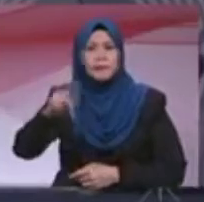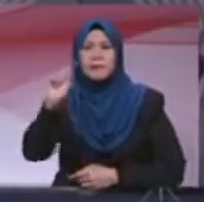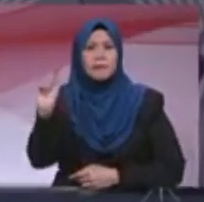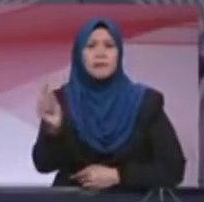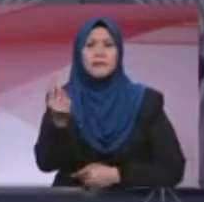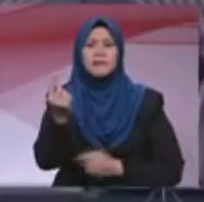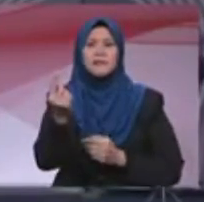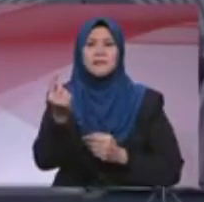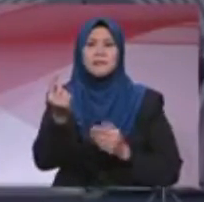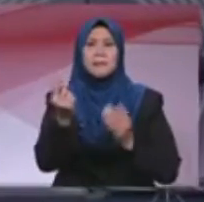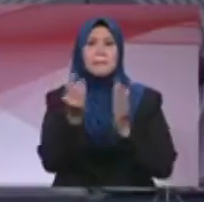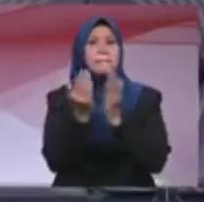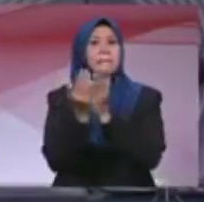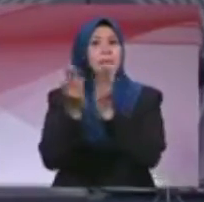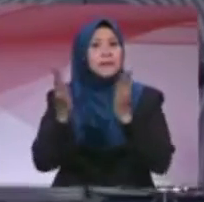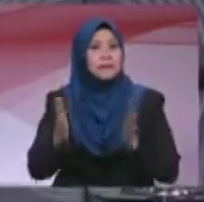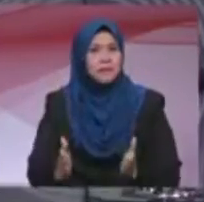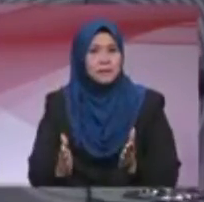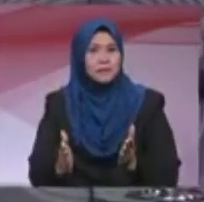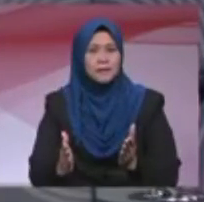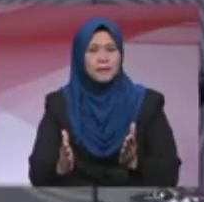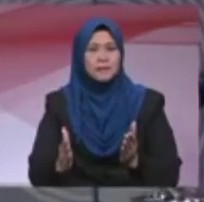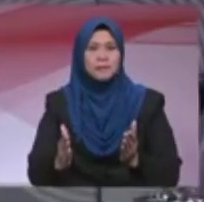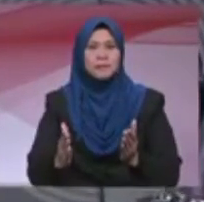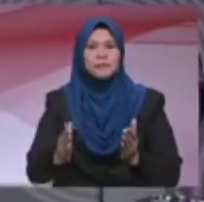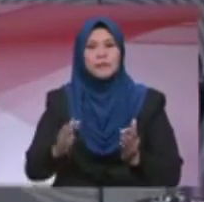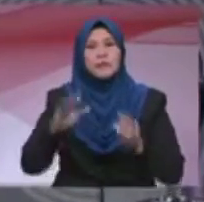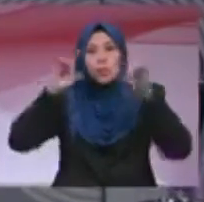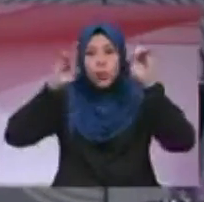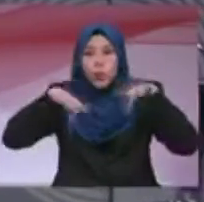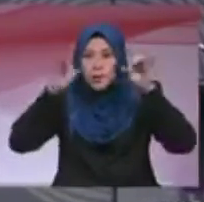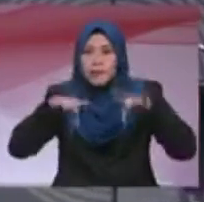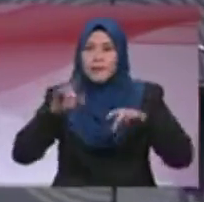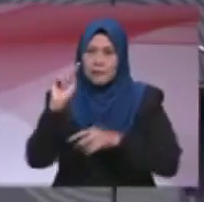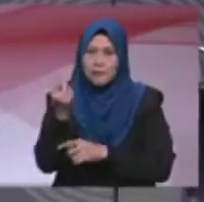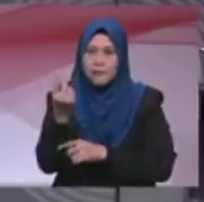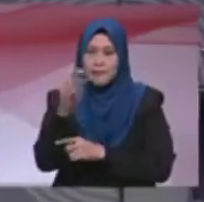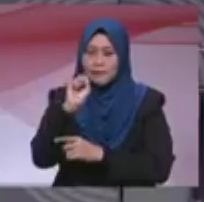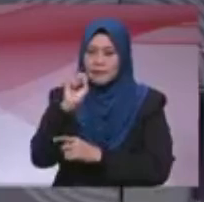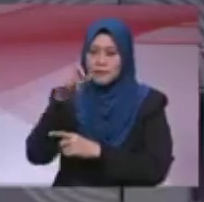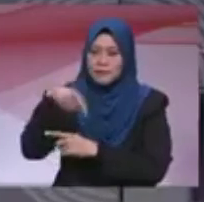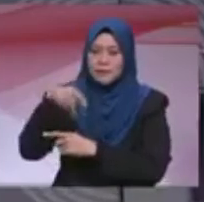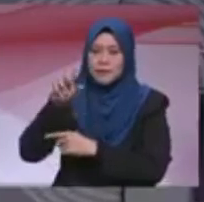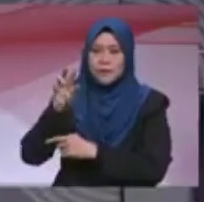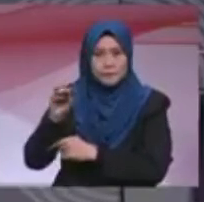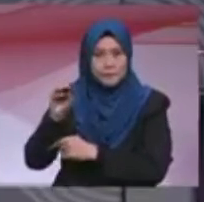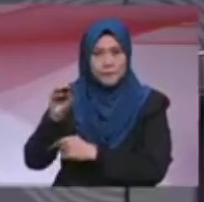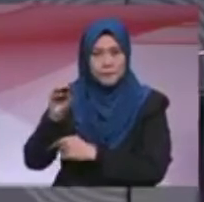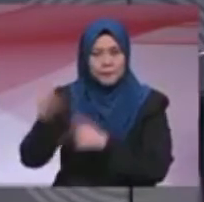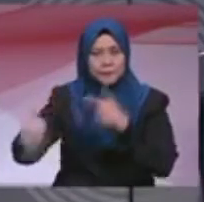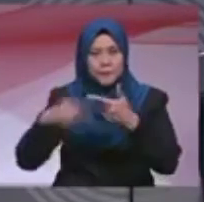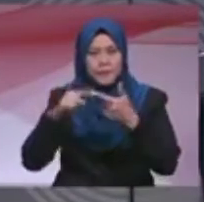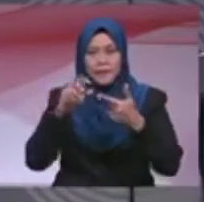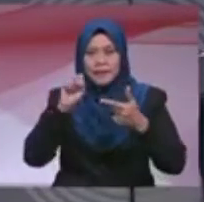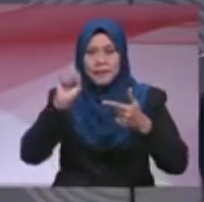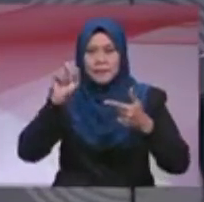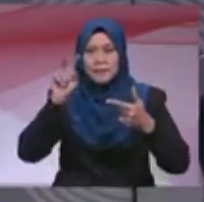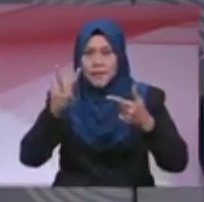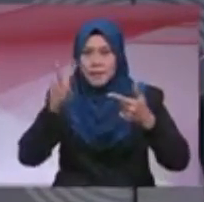murid yang akan menduduki peperiksaan, iaitu SPM,